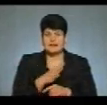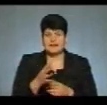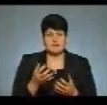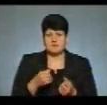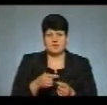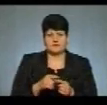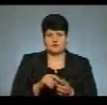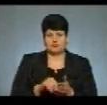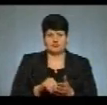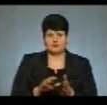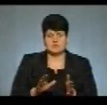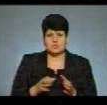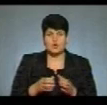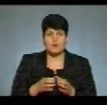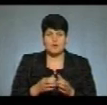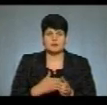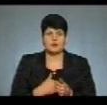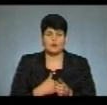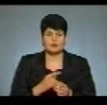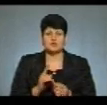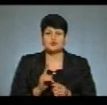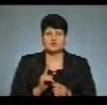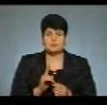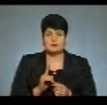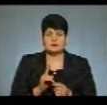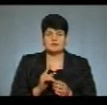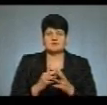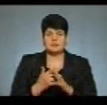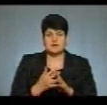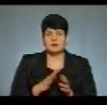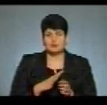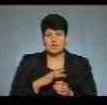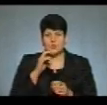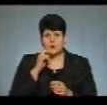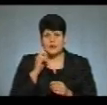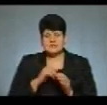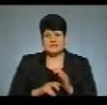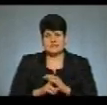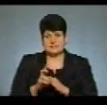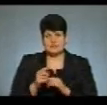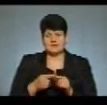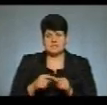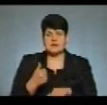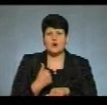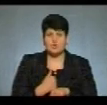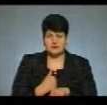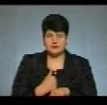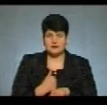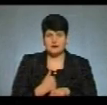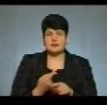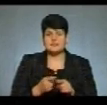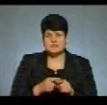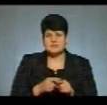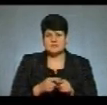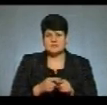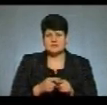цьому участі. Громада хоче, щоб в селі була українська церква. Це головне, тому що це само собою і